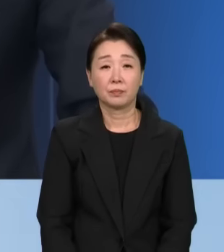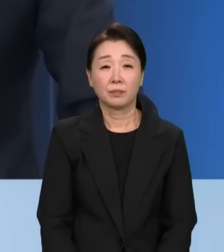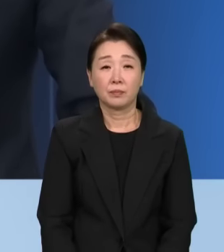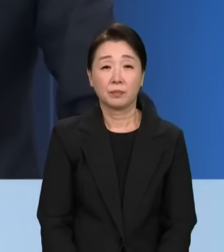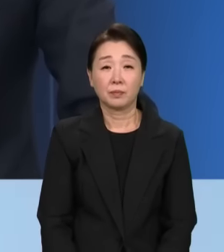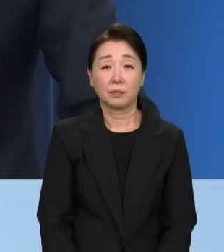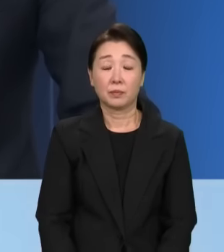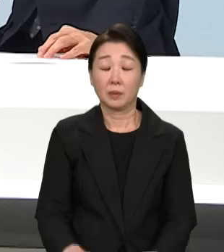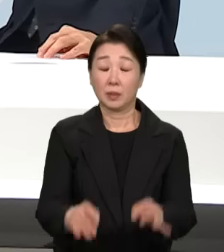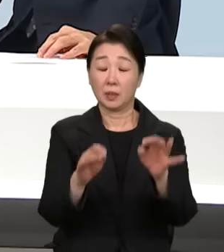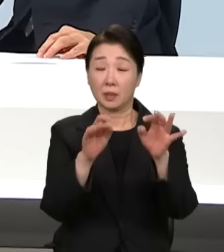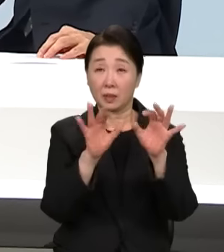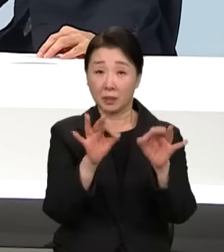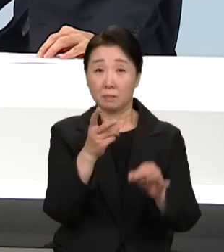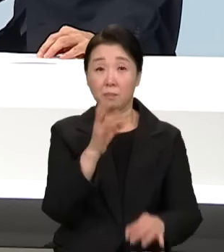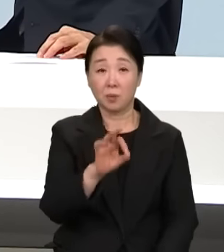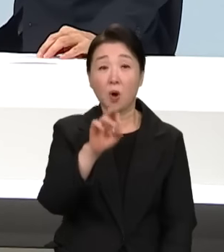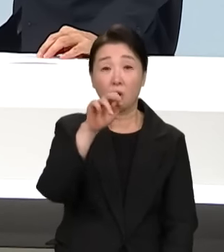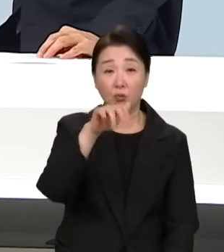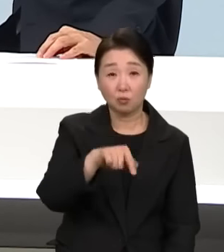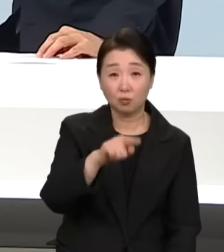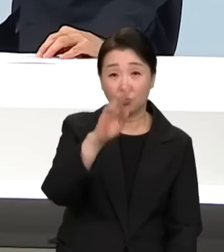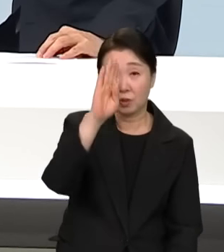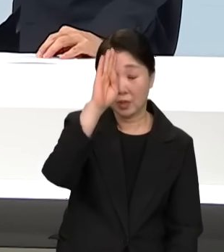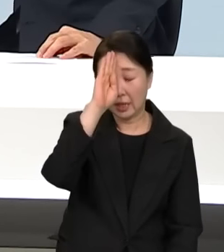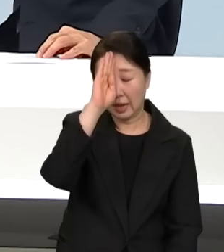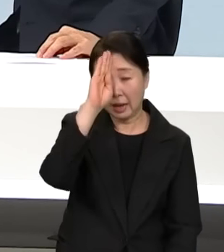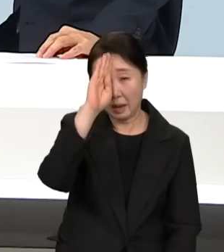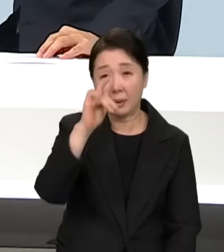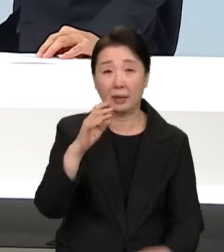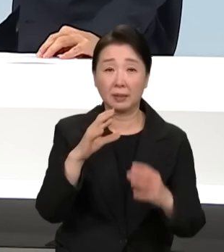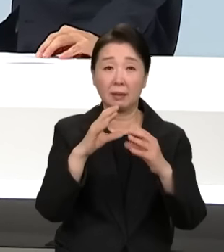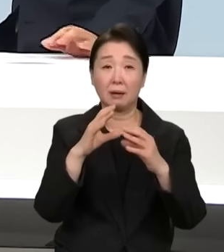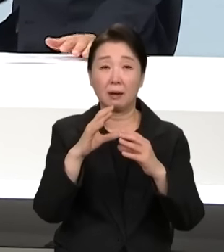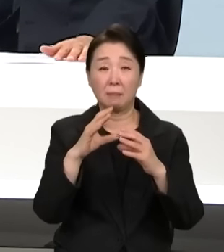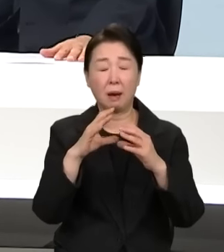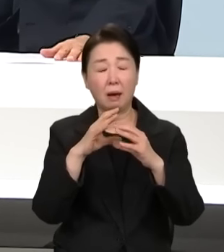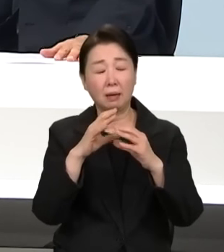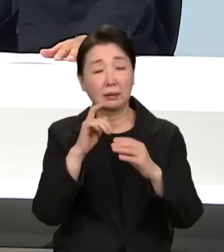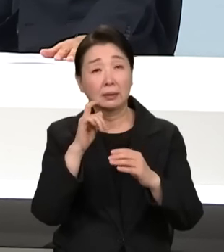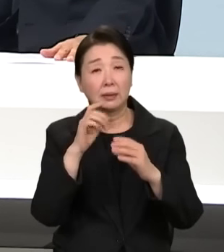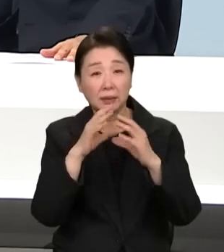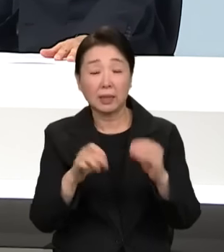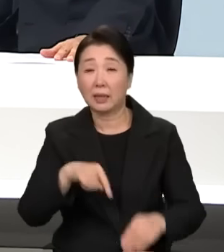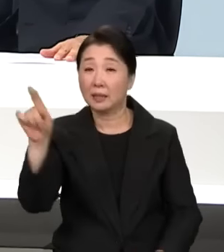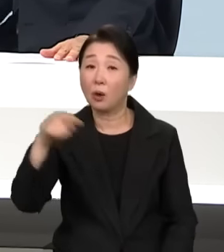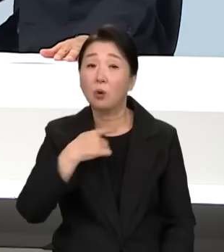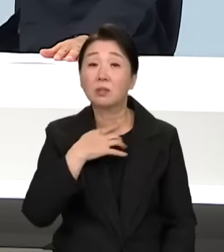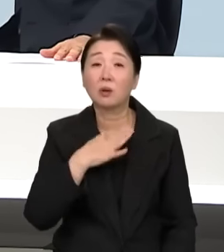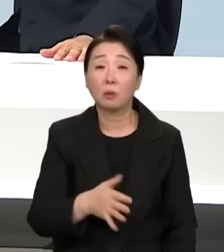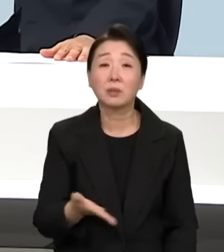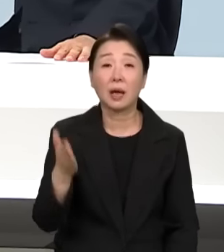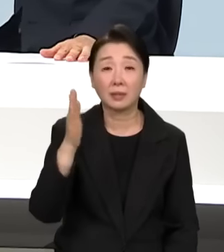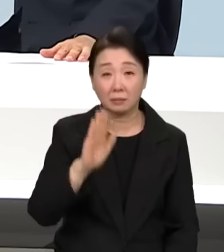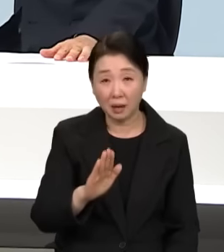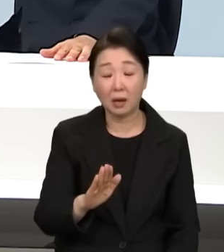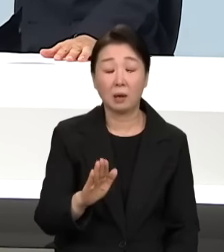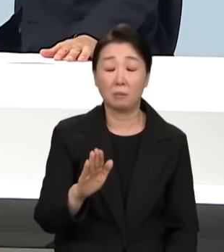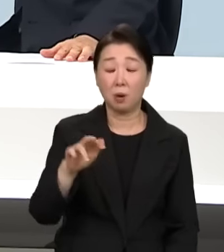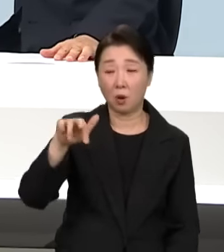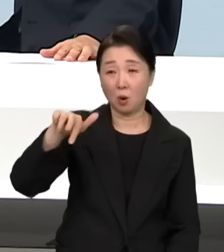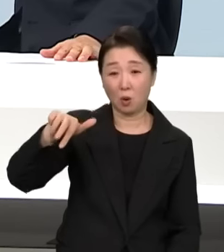김병주 최고의원 아프간이 이라크에 간 적은 없습니다 다만 1994년 소령 시절에 인도 당시 인도와